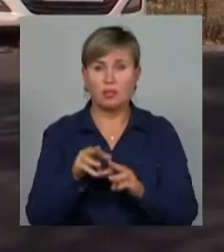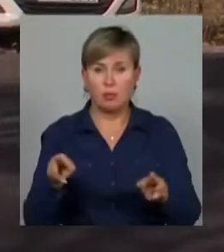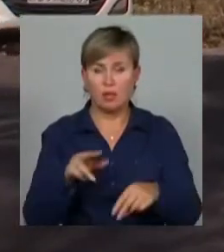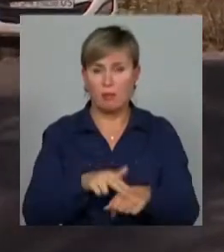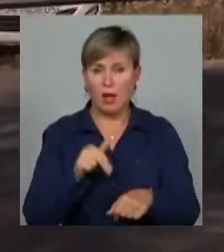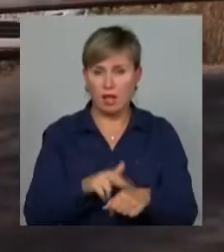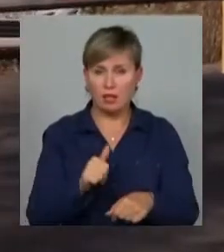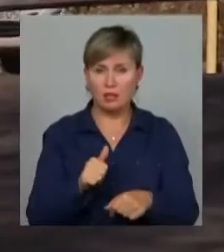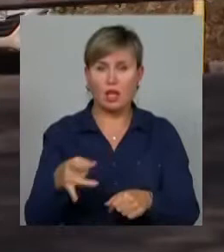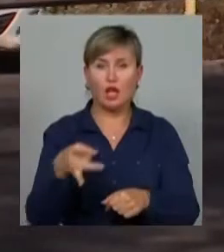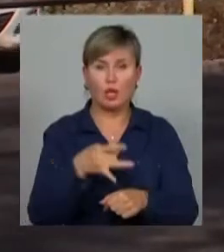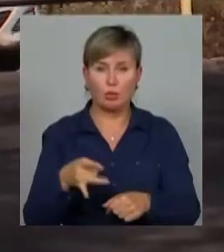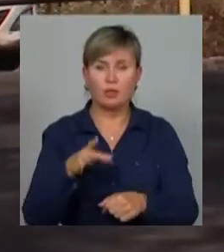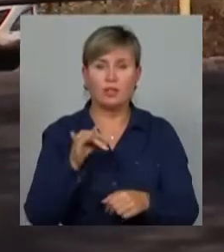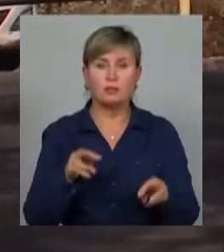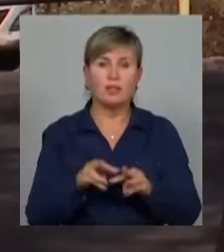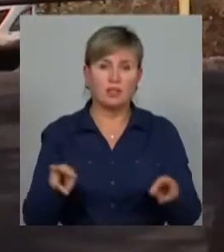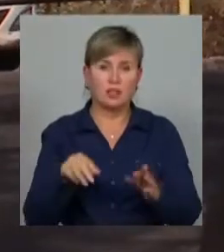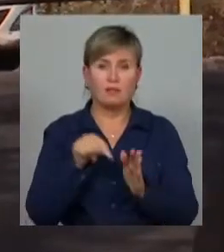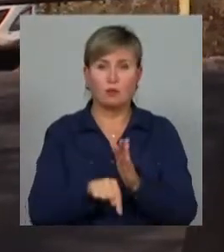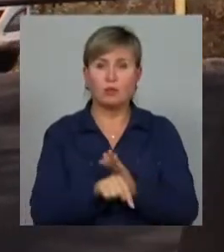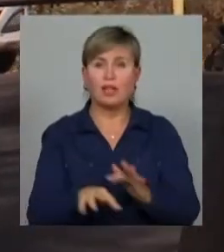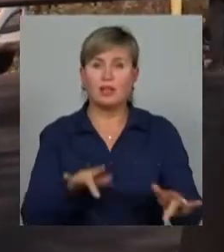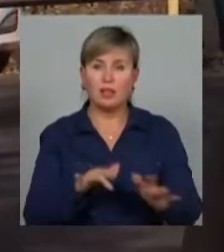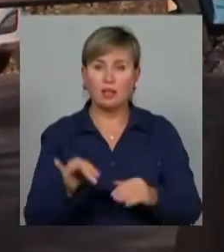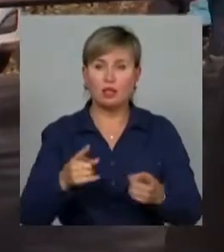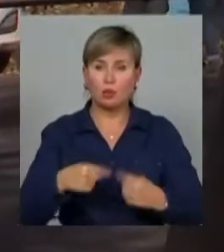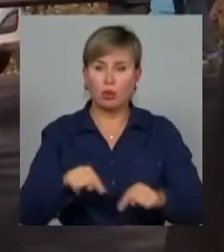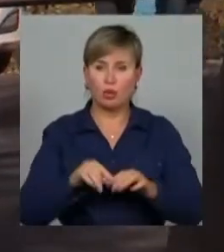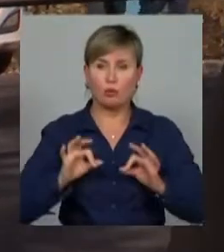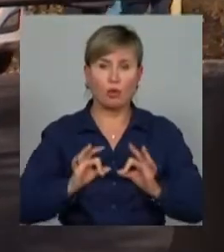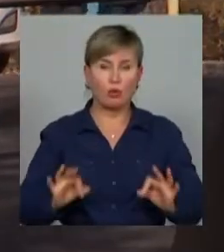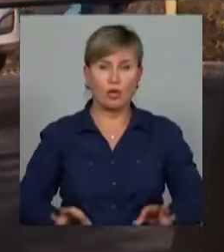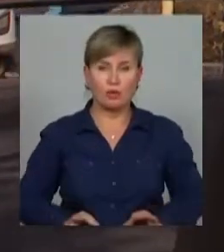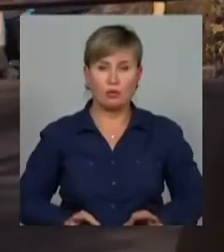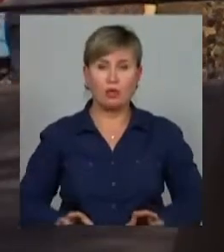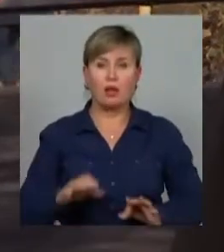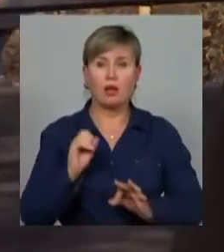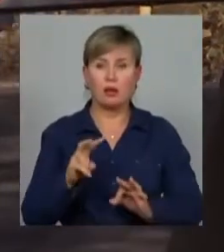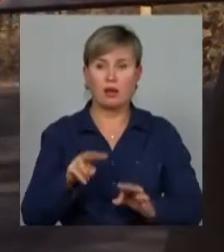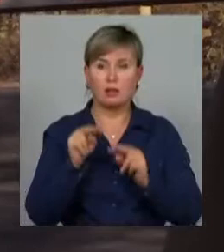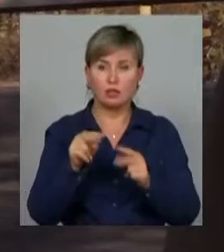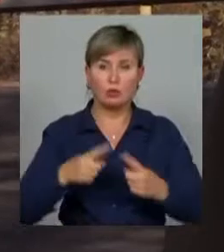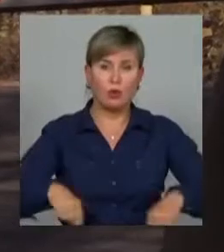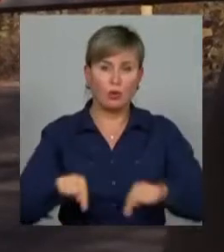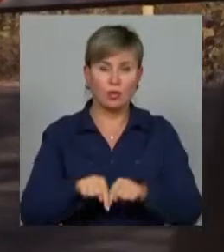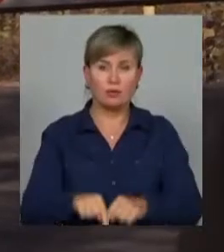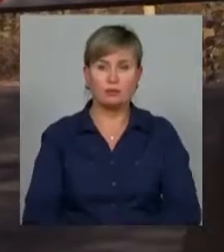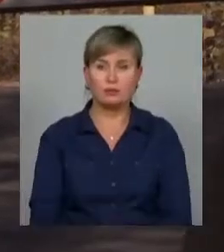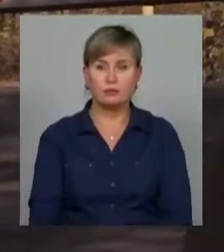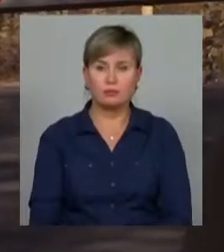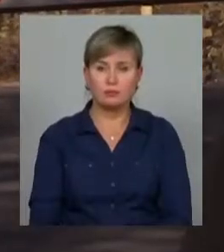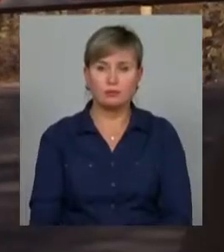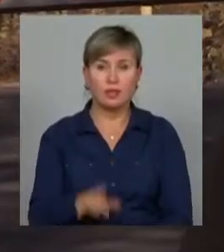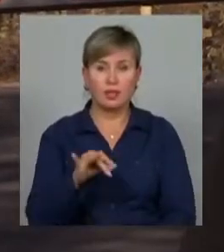полиции региона, и с Министерством внутренних дел, и с органами прокуратуры, как надзорного органа. Вот. И дальше